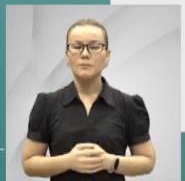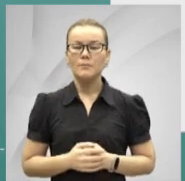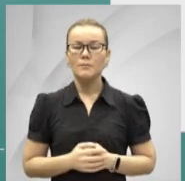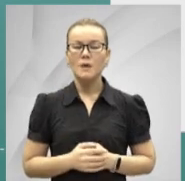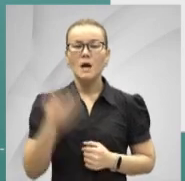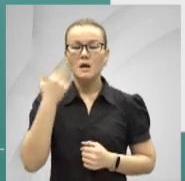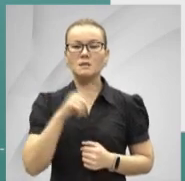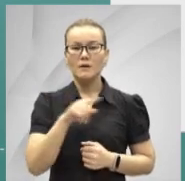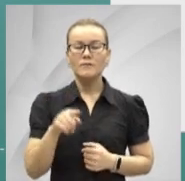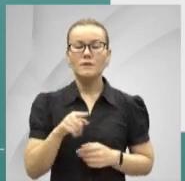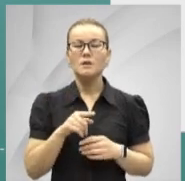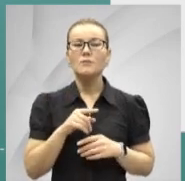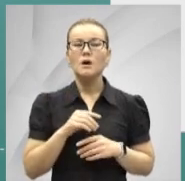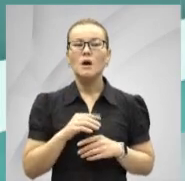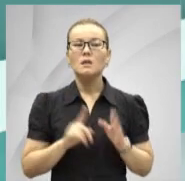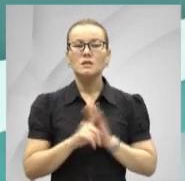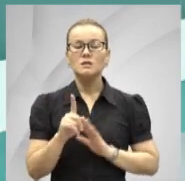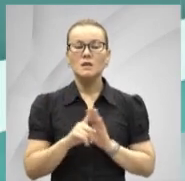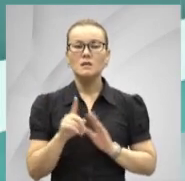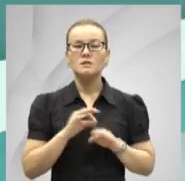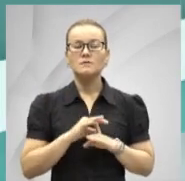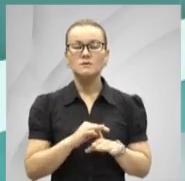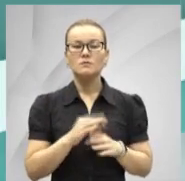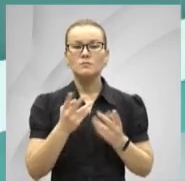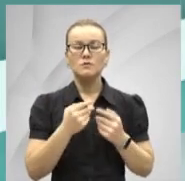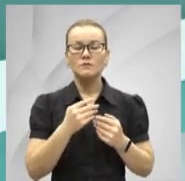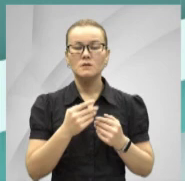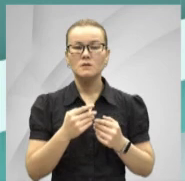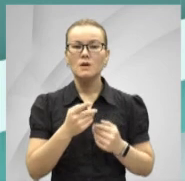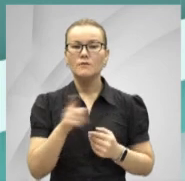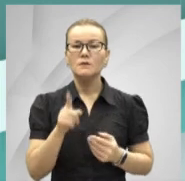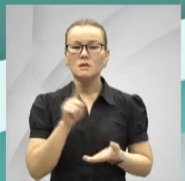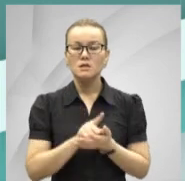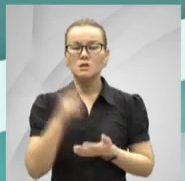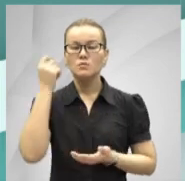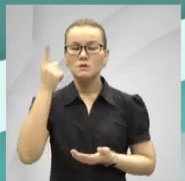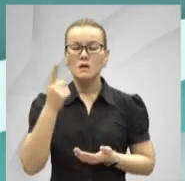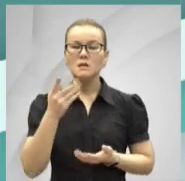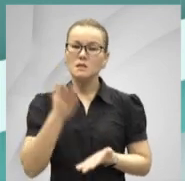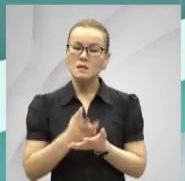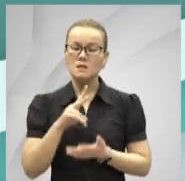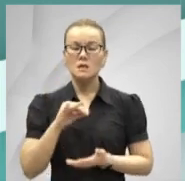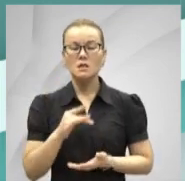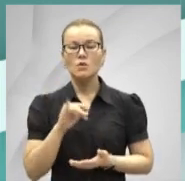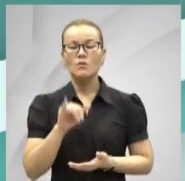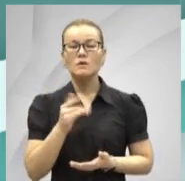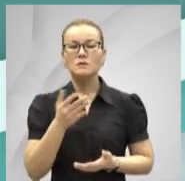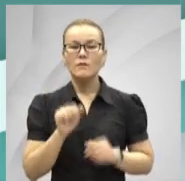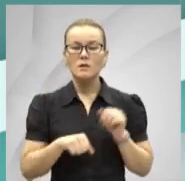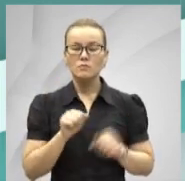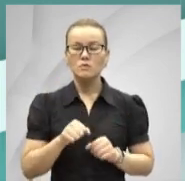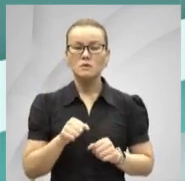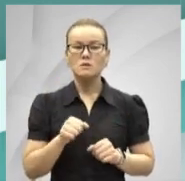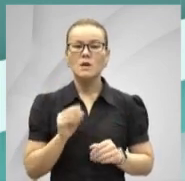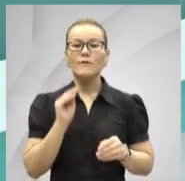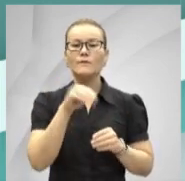Когда вы приступаете к решению уравнения, то сначала вы должны выяснить, есть ли у вас возможность ввести новую